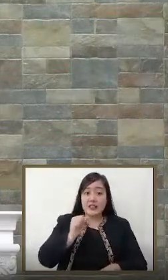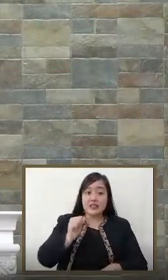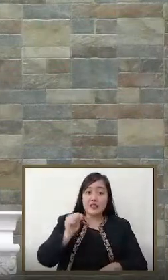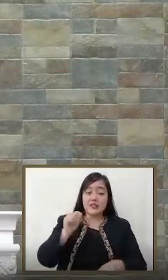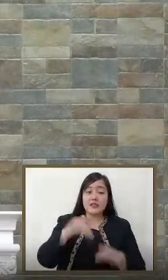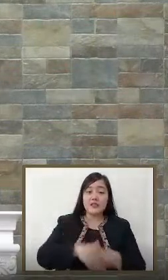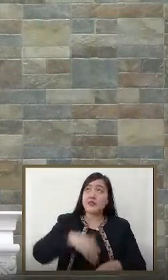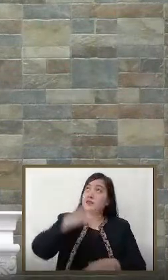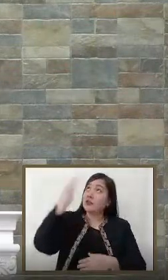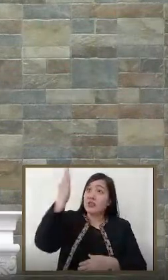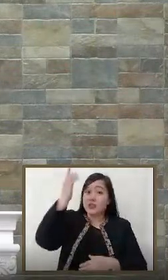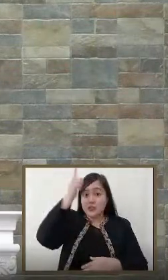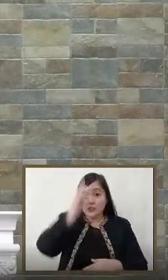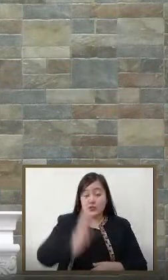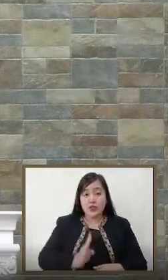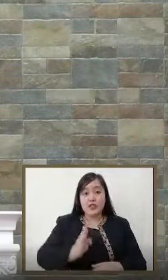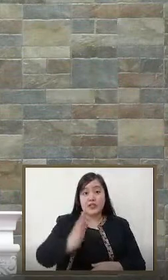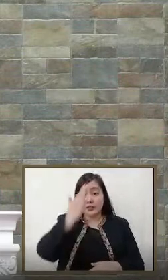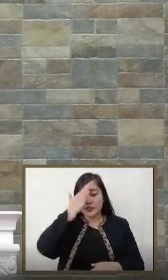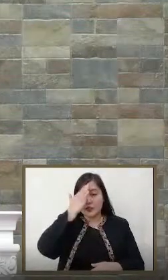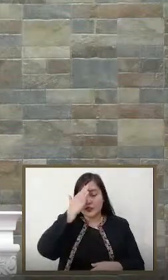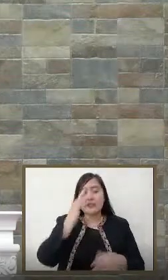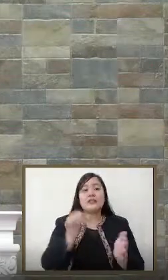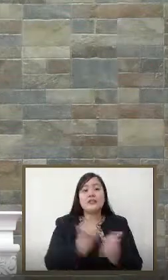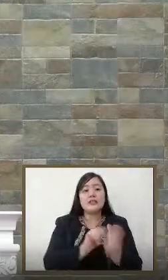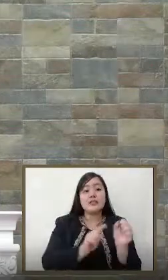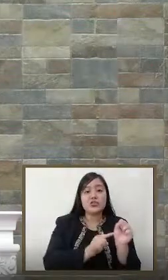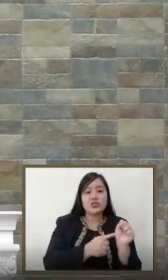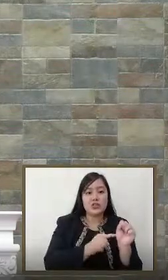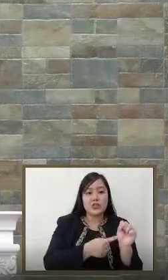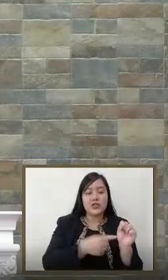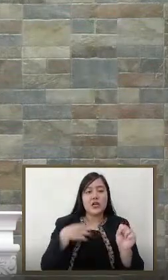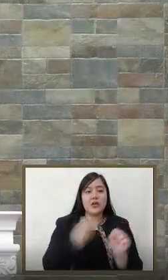Kristiyano na nawawala at buwabagsak ang kanilang buhay Kristiyano.